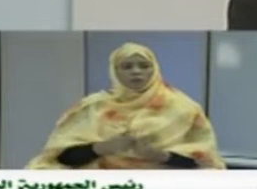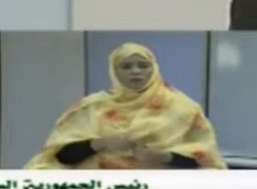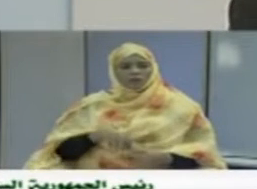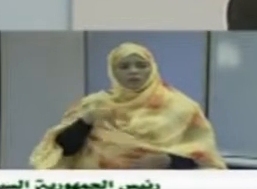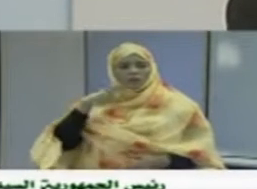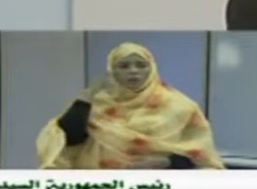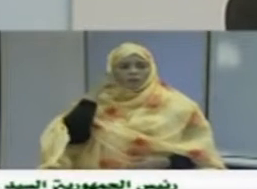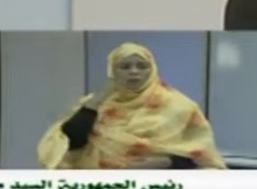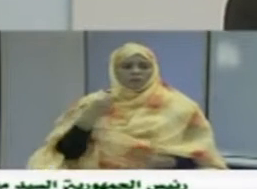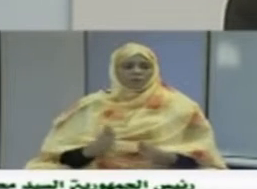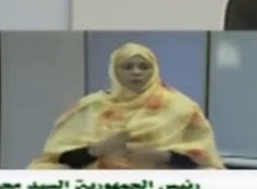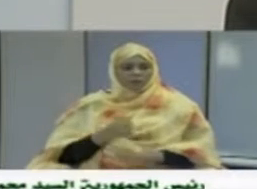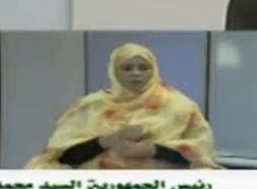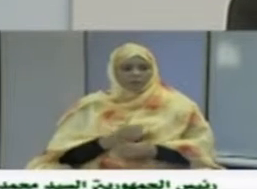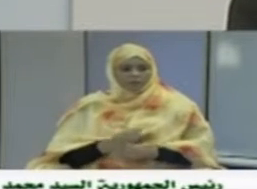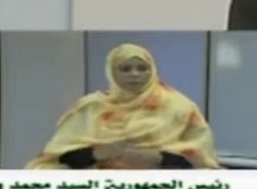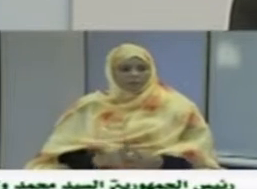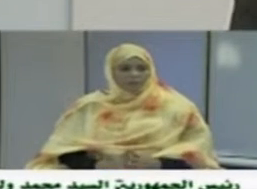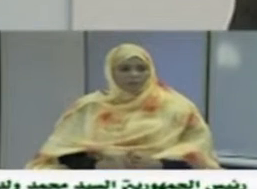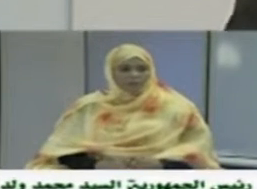ودولة الإمارات.